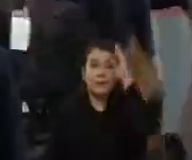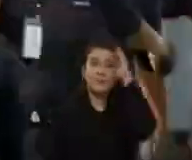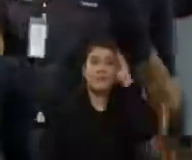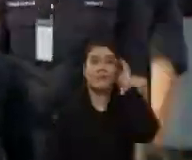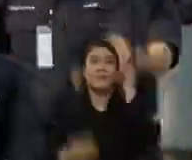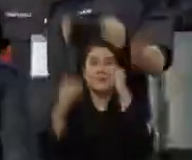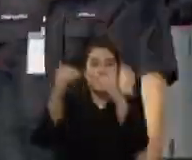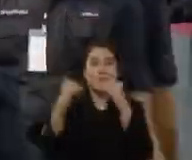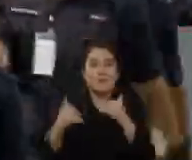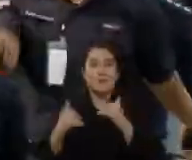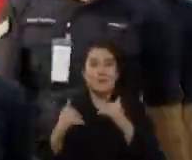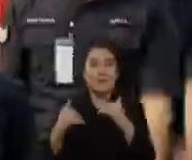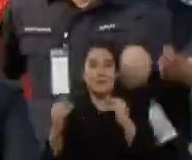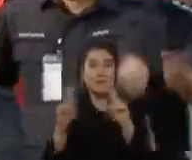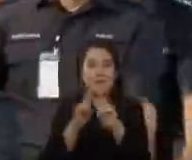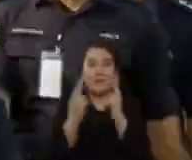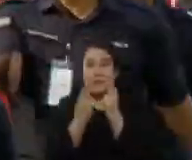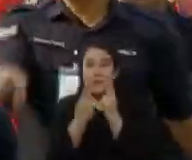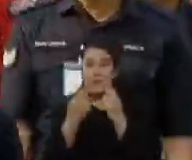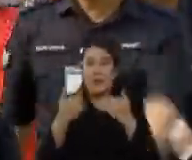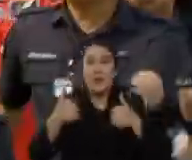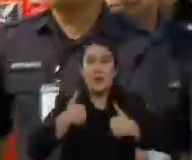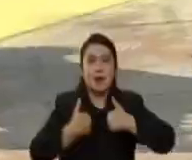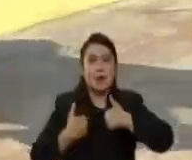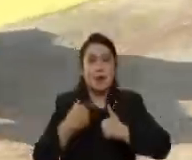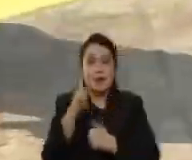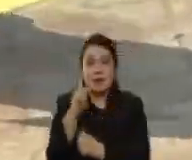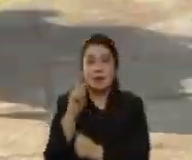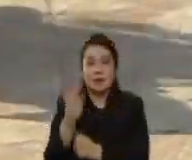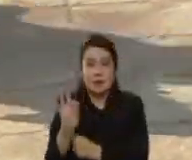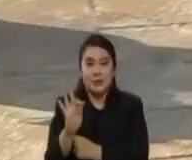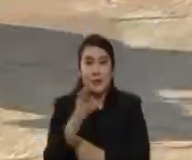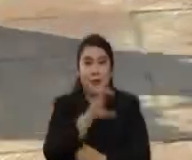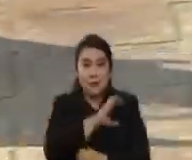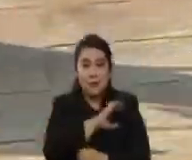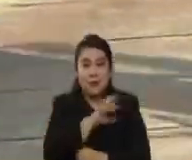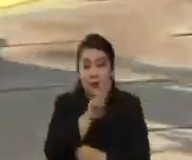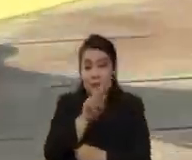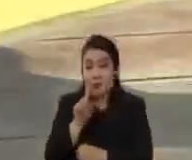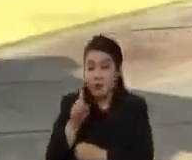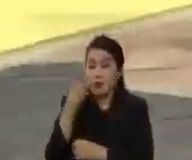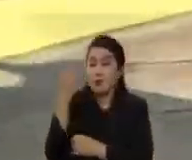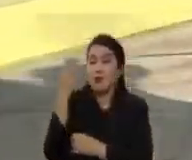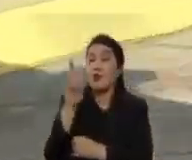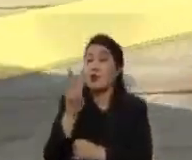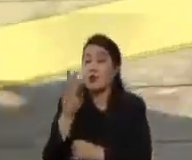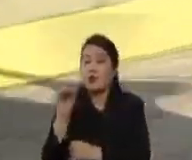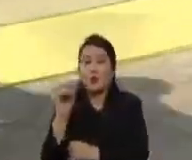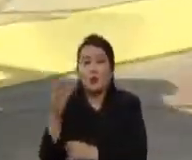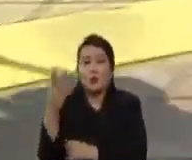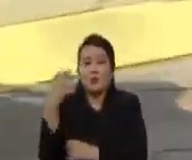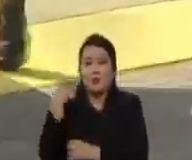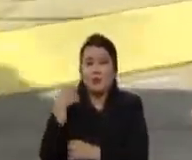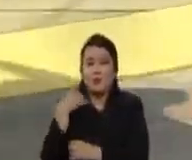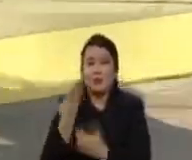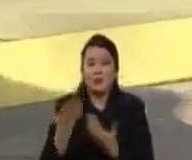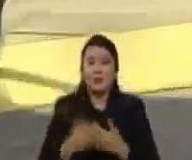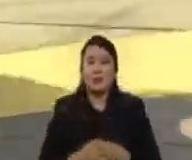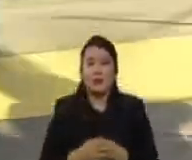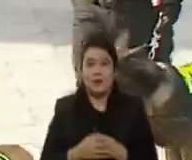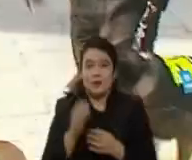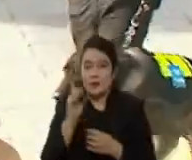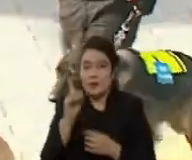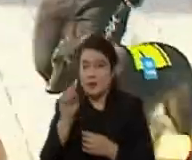Seterusnya ialah unit haiwan K9 PDRM terdiri daripada 20 pegawai dan anggota diketuai